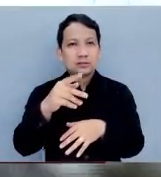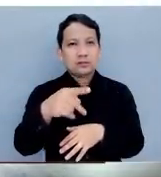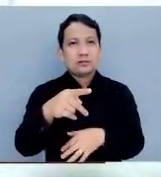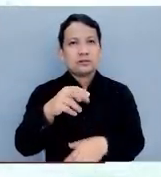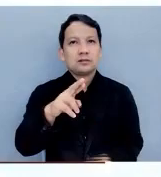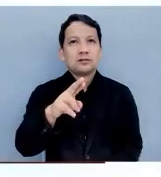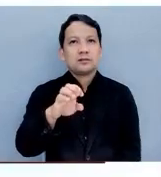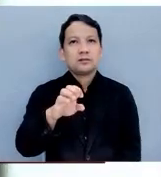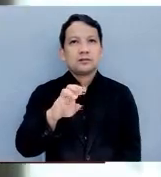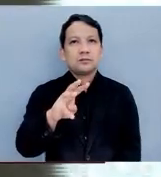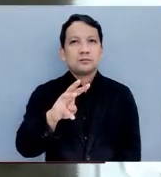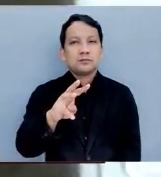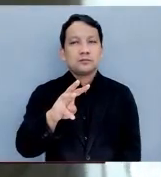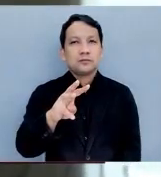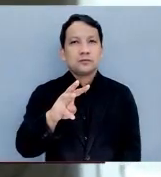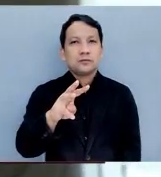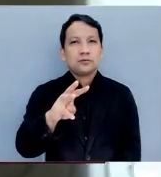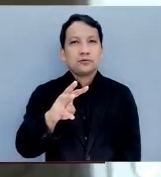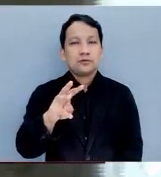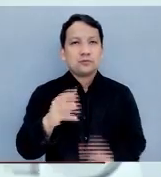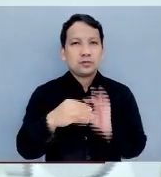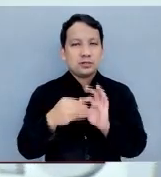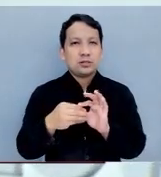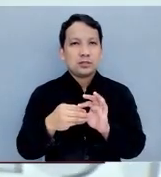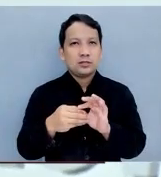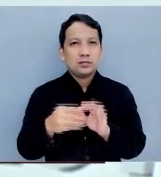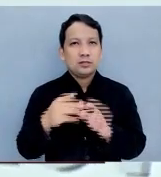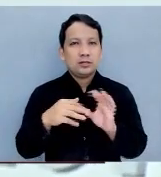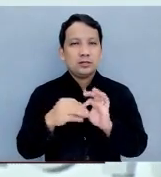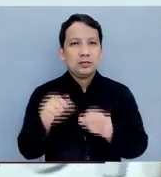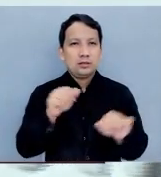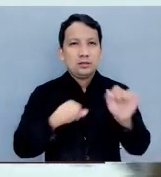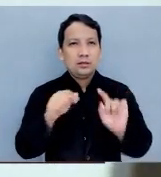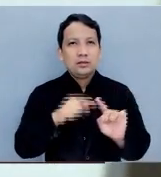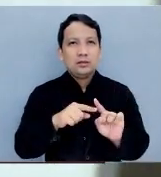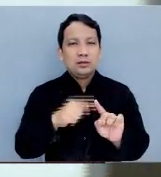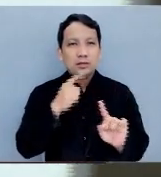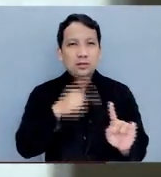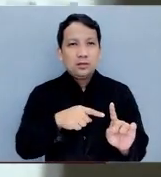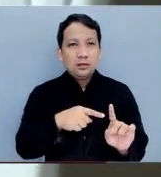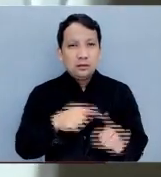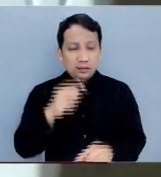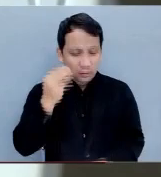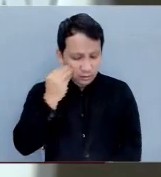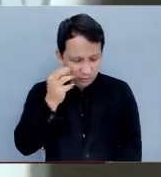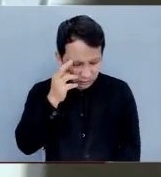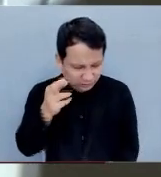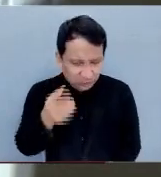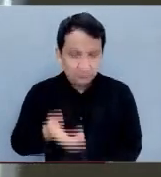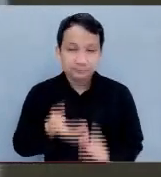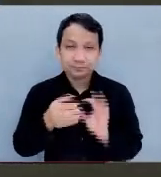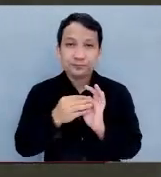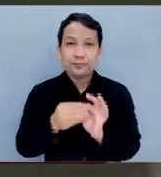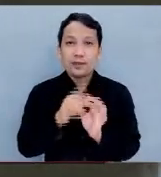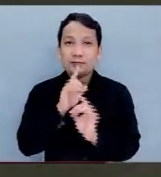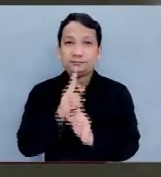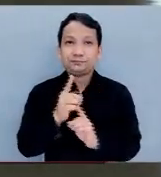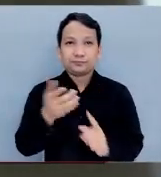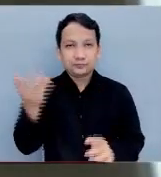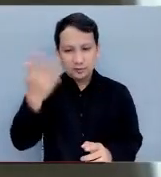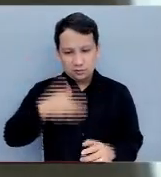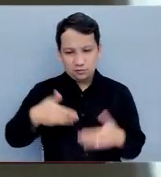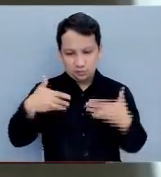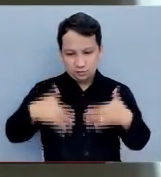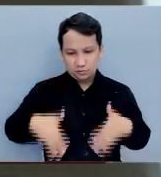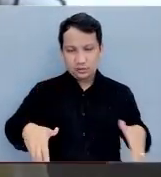Friday. Kabilang dyan ang first ever style icon awardee ng event na si Marian Rivera na talaga namang stunning in her